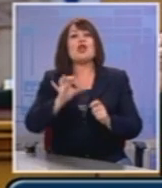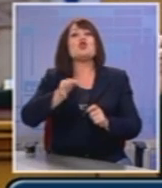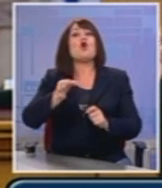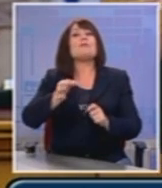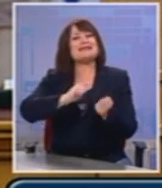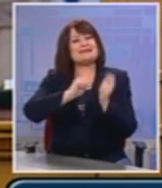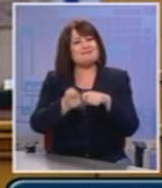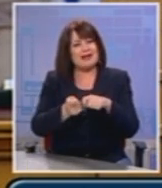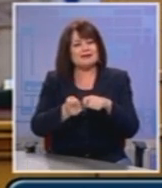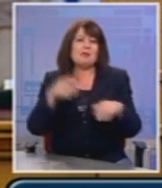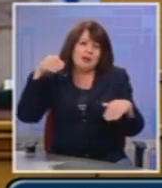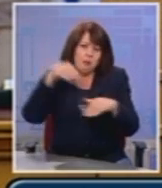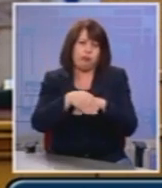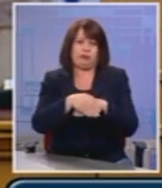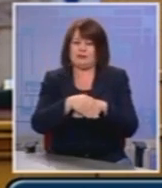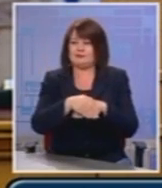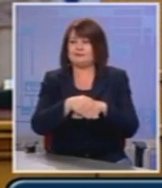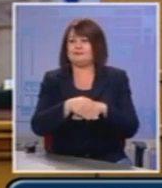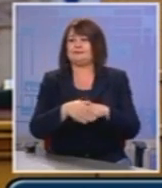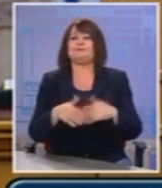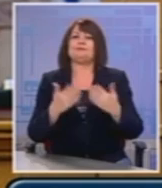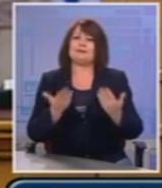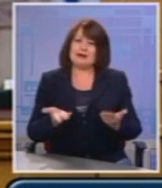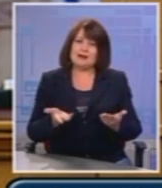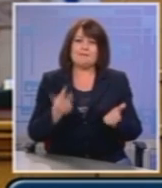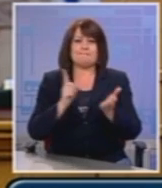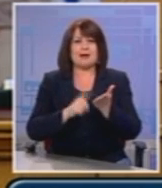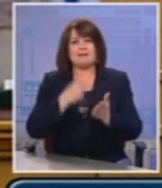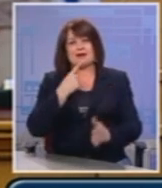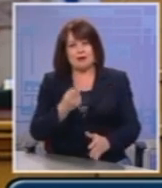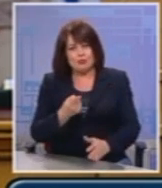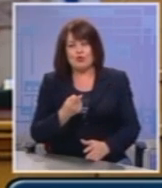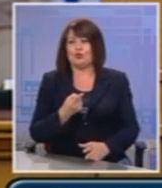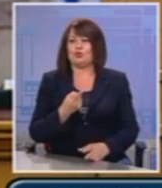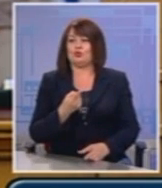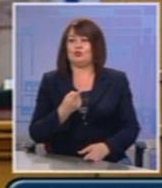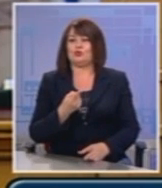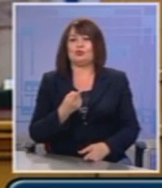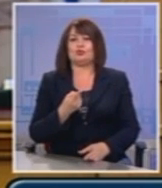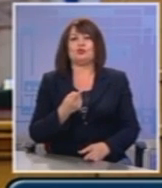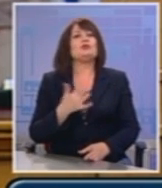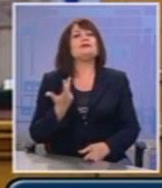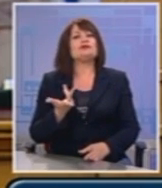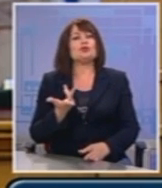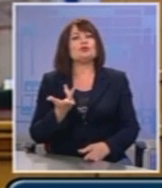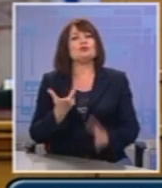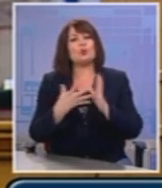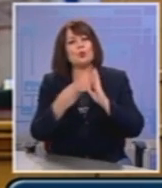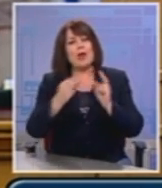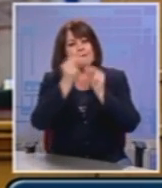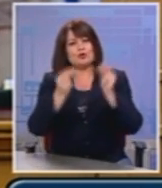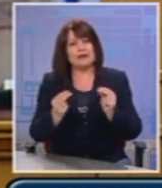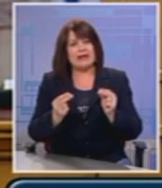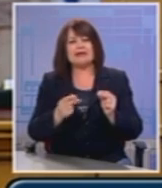μας δηλαδή πρέπει να πω ότι είχε αντίκτυπο με αυτά τα οποία